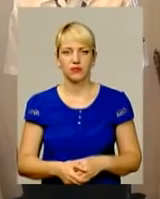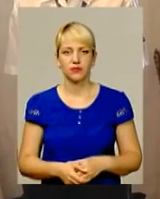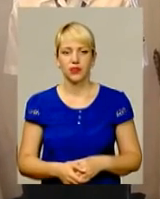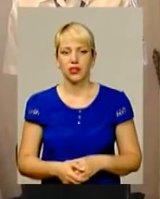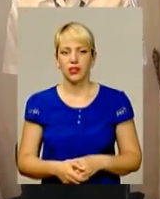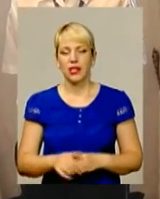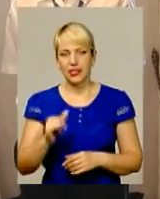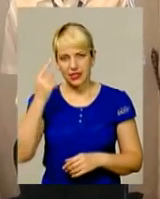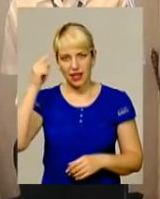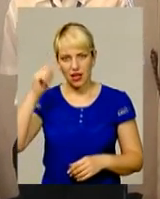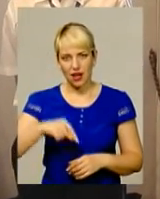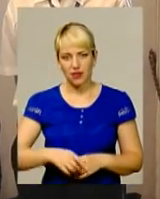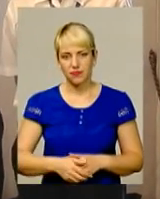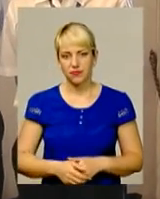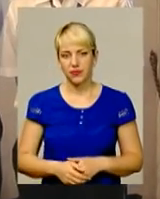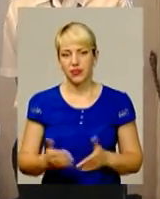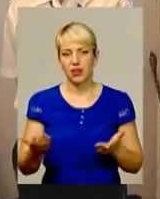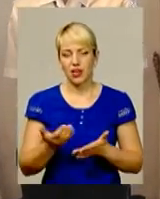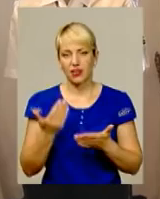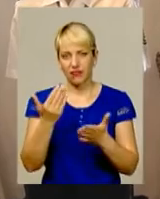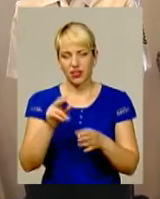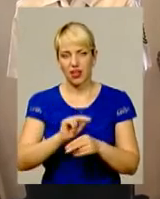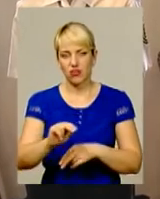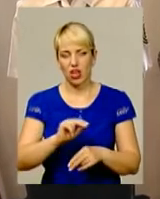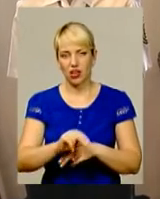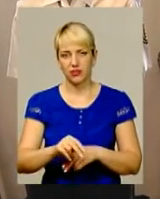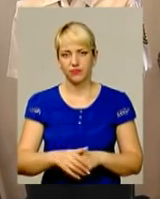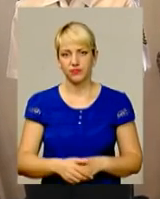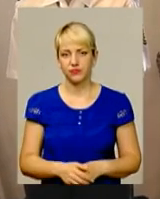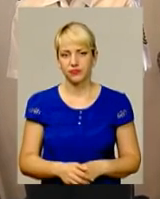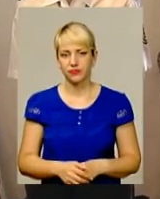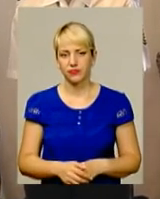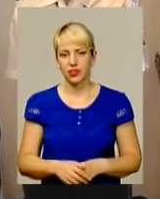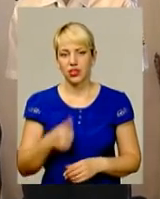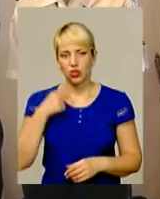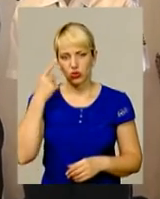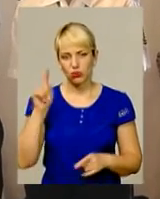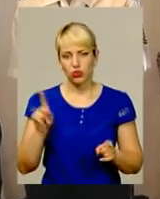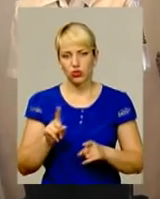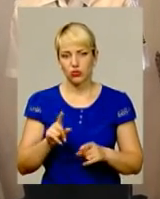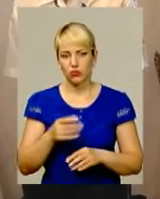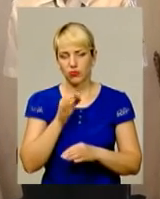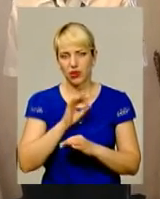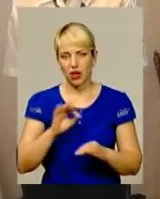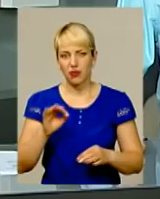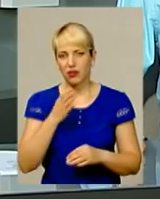досвід, ті знання, які ви їх навчали. Я думаю, що не багато